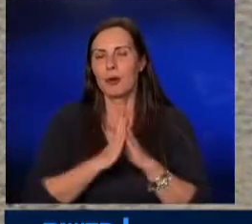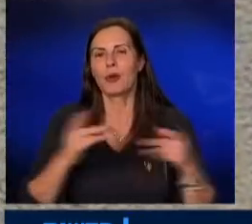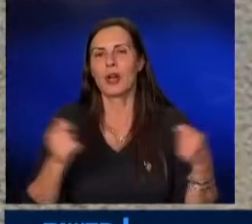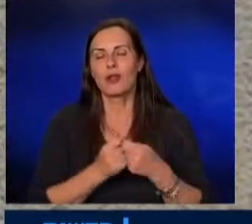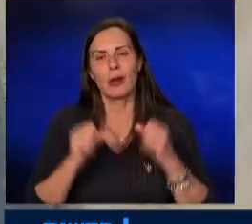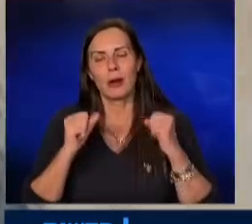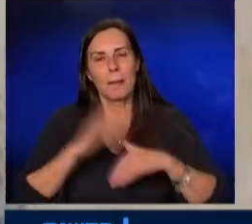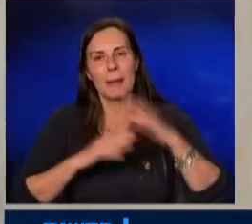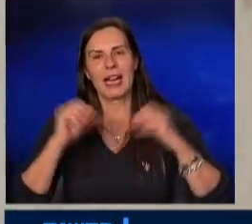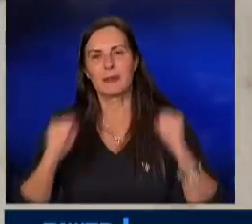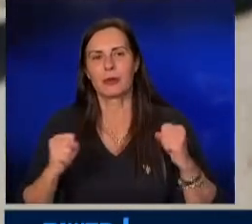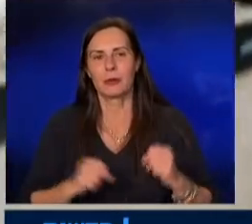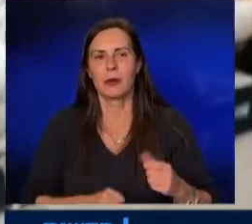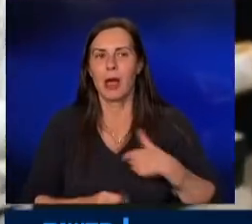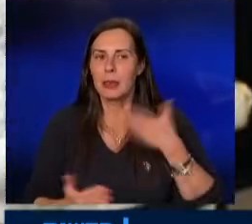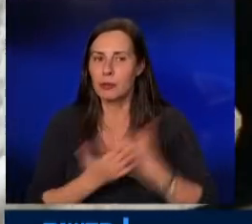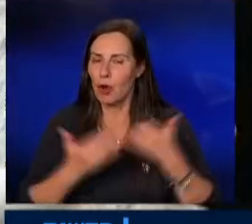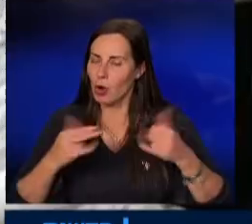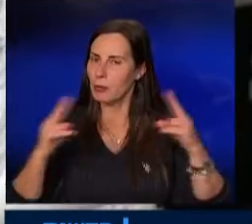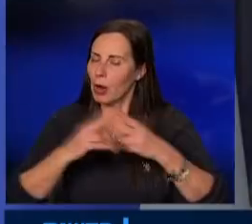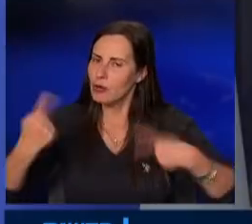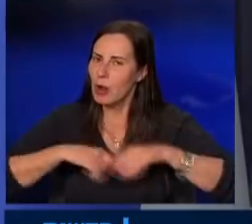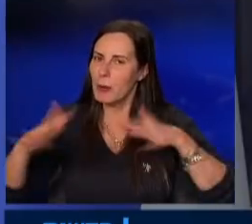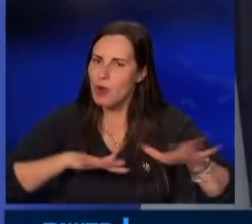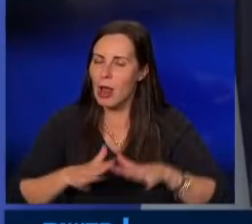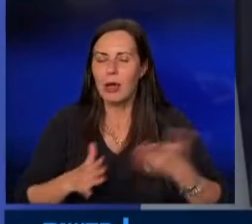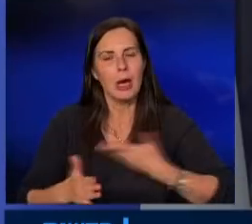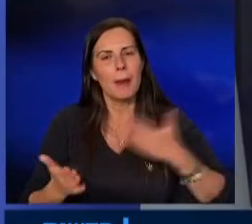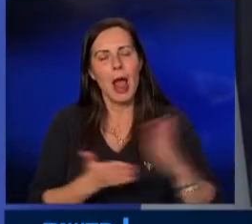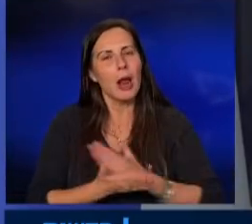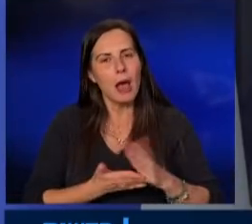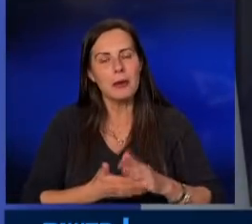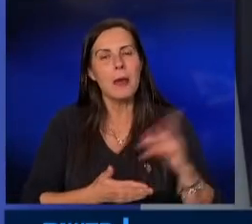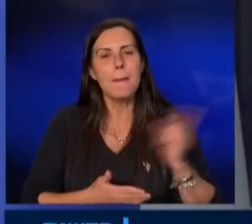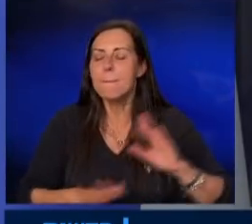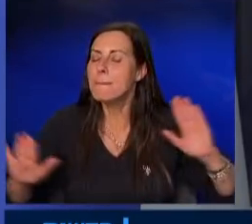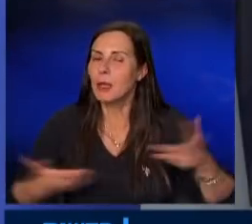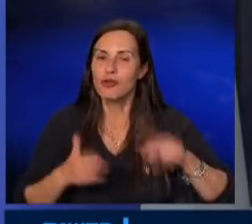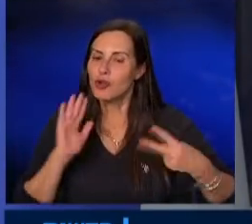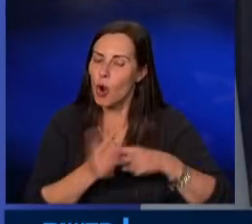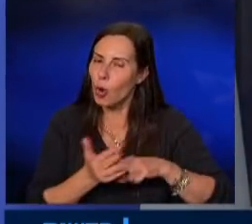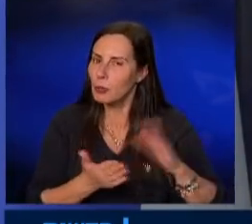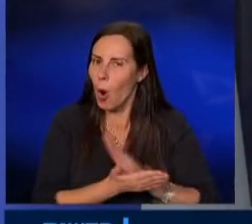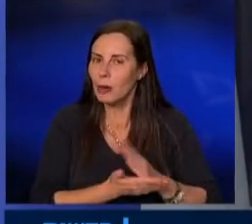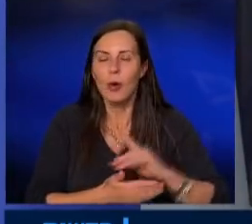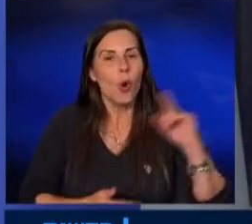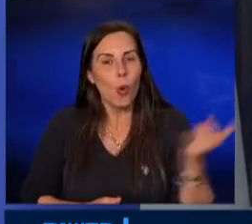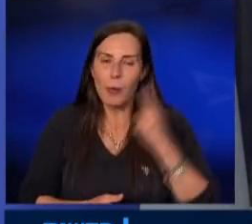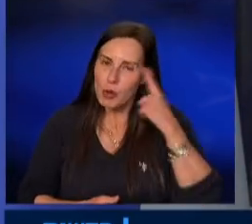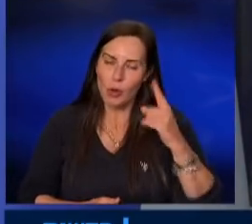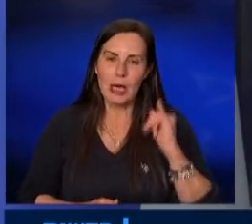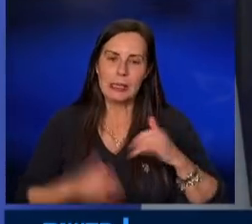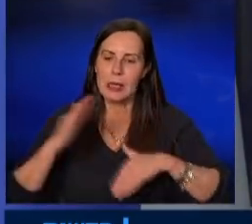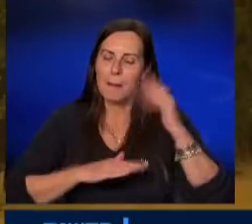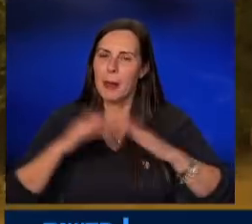לחיזוק מבנים. אני מציע שהיום יתכנס הקבינט, יקבל החלטה. מיידית יש תוכניות מגירה, כולם יודעים איזה